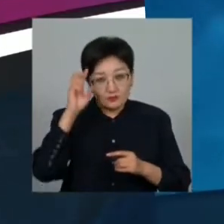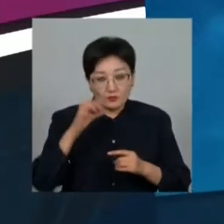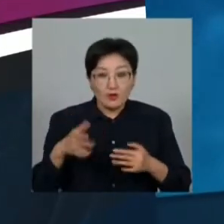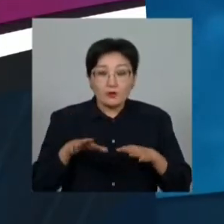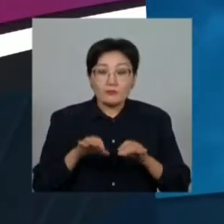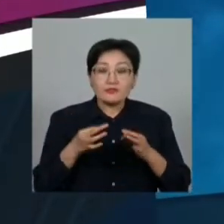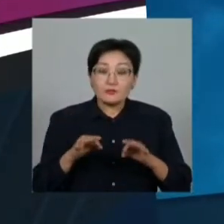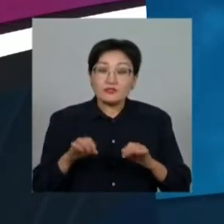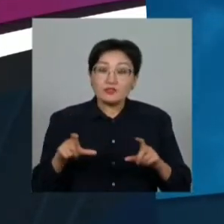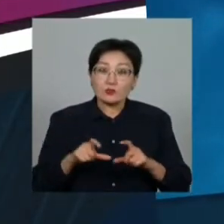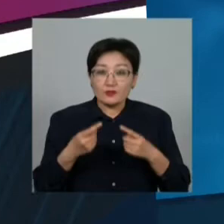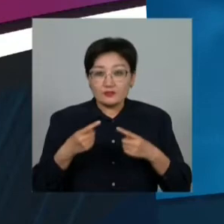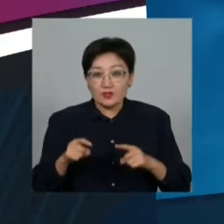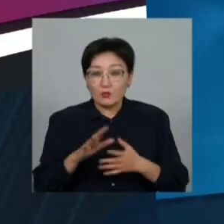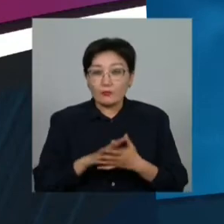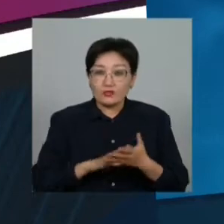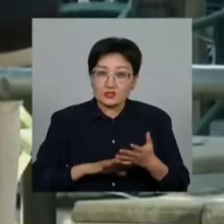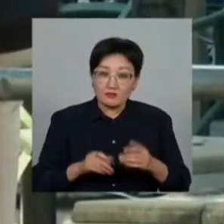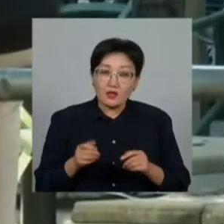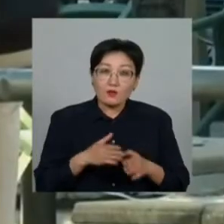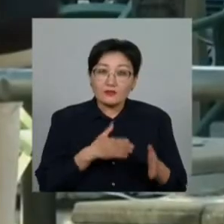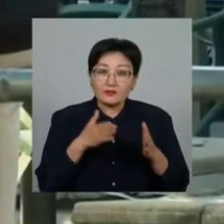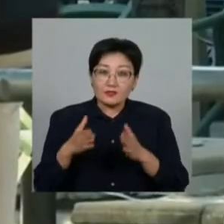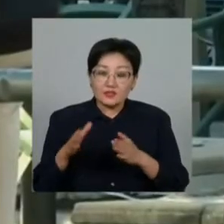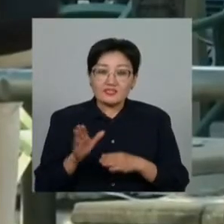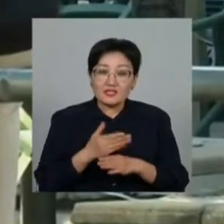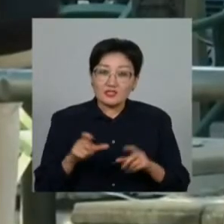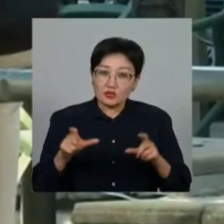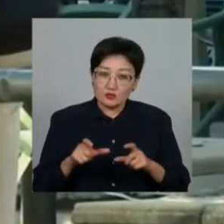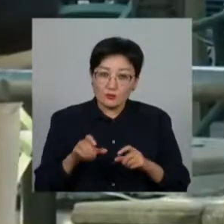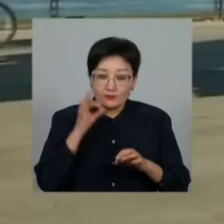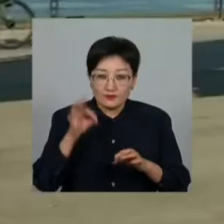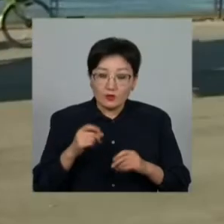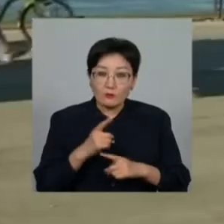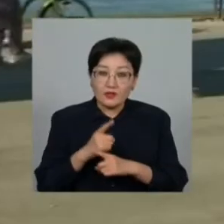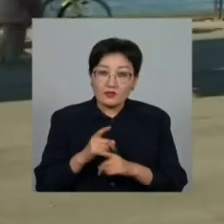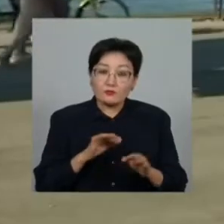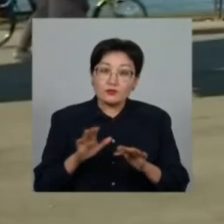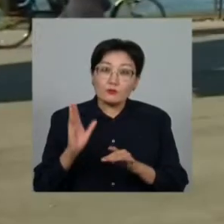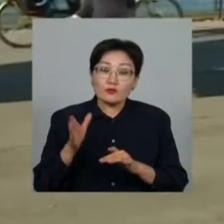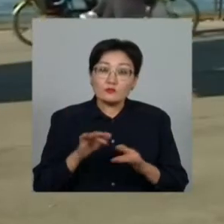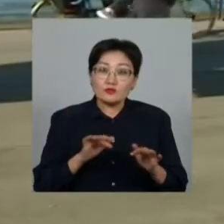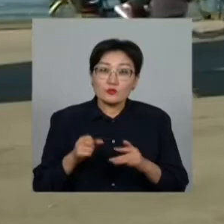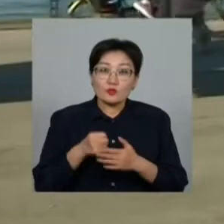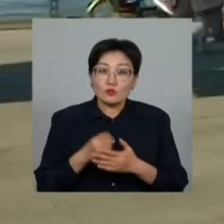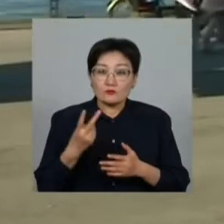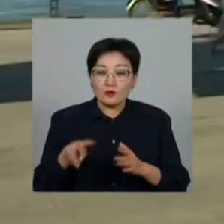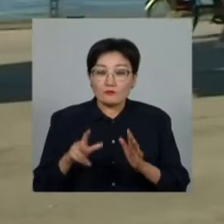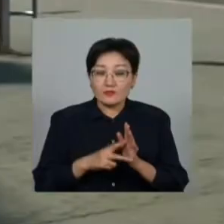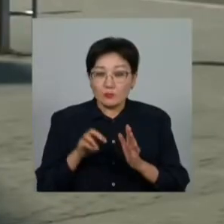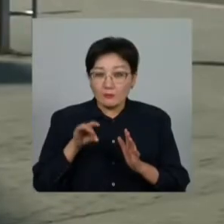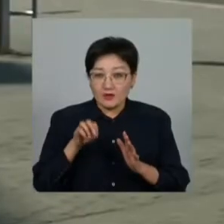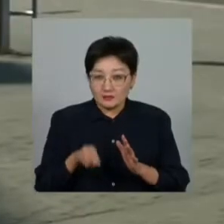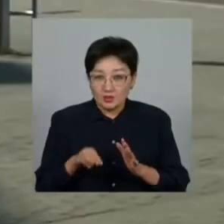ослабляют карантин другие продолжают откладывать снятия лака дауна в германии ограничительные меры будут действовать до 28